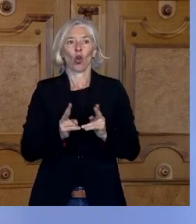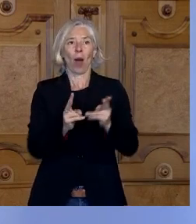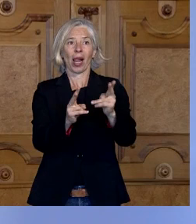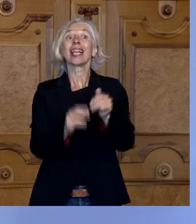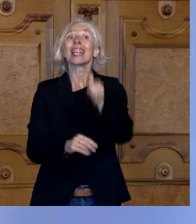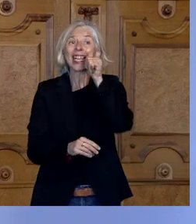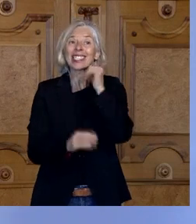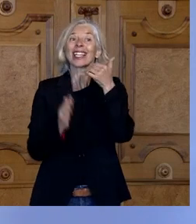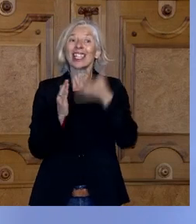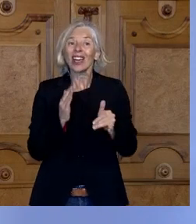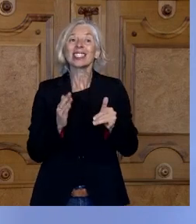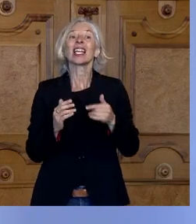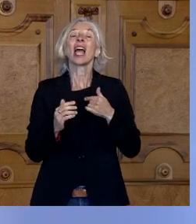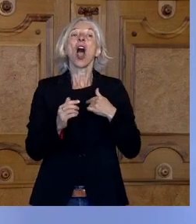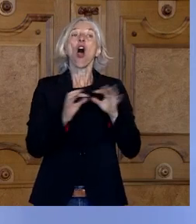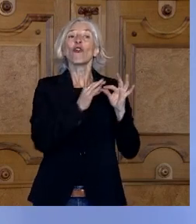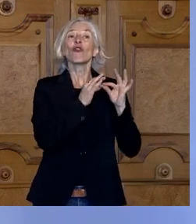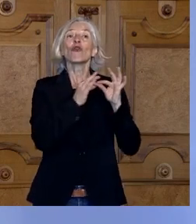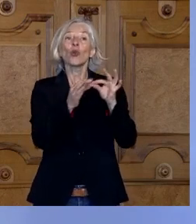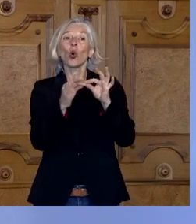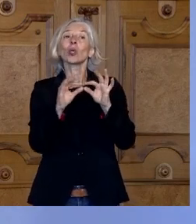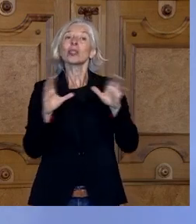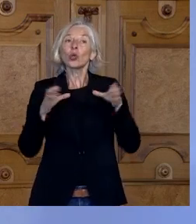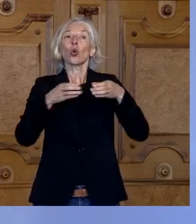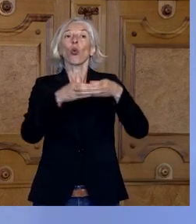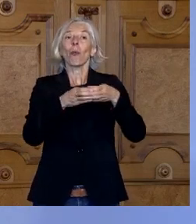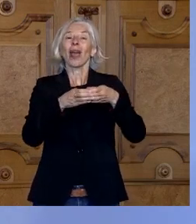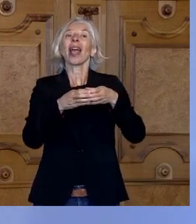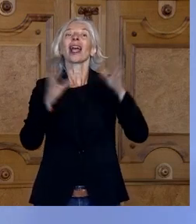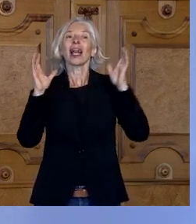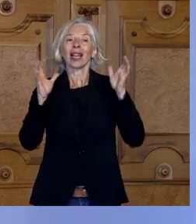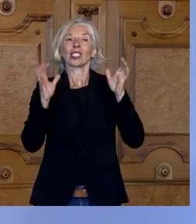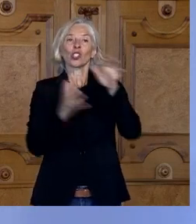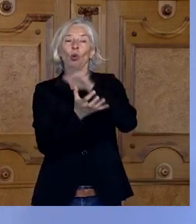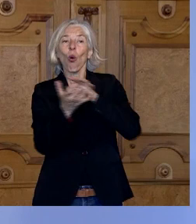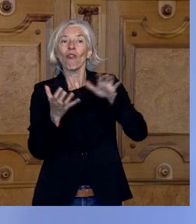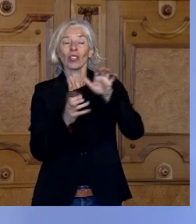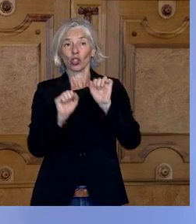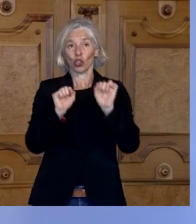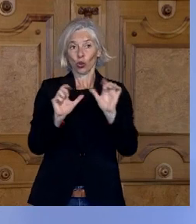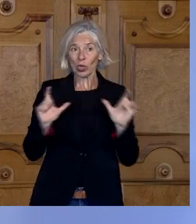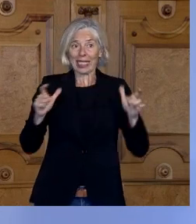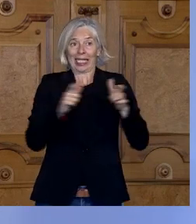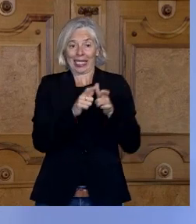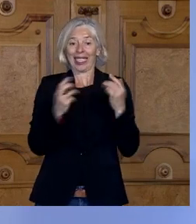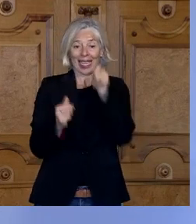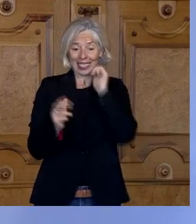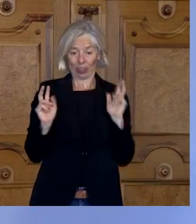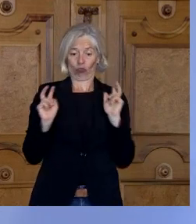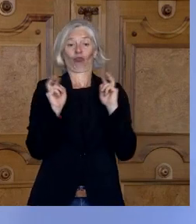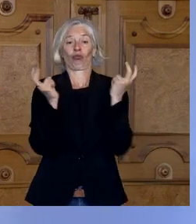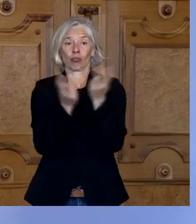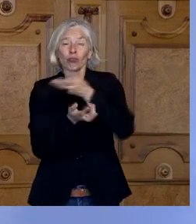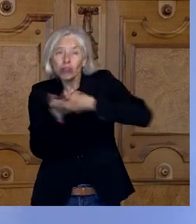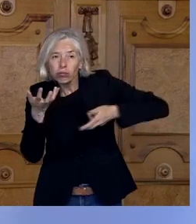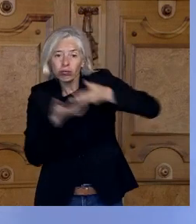unsere Führungsgruppe Katastrophenschutz, wieder einberufen haben, um uns gegenseitig auf den neuesten Stand zu bringen. Da ging es vor allem auch